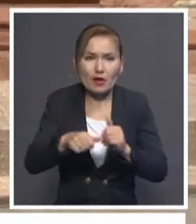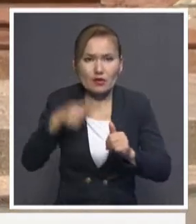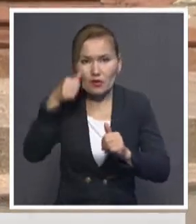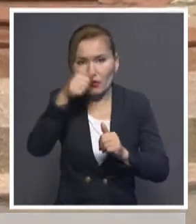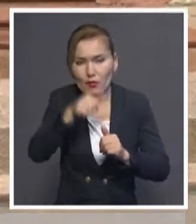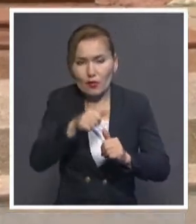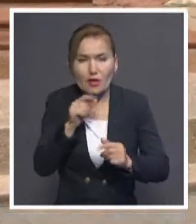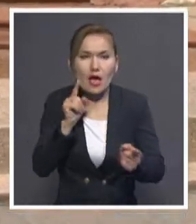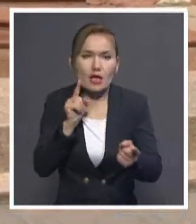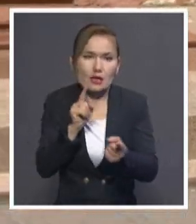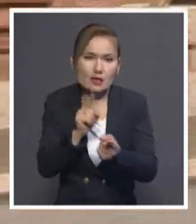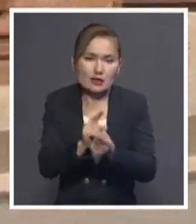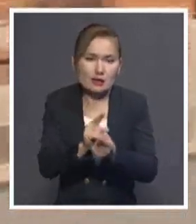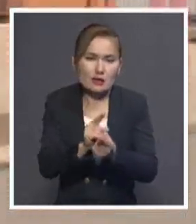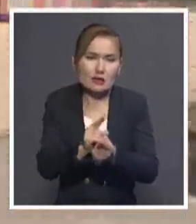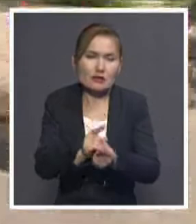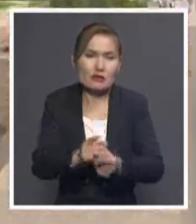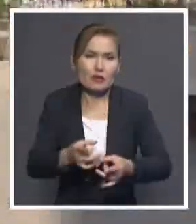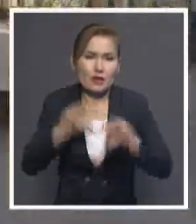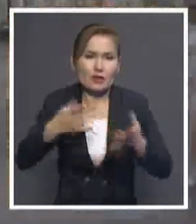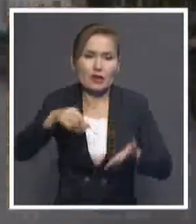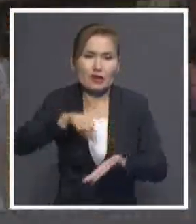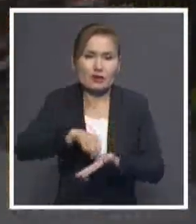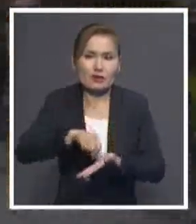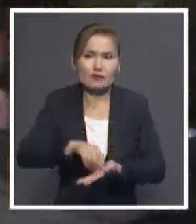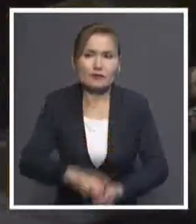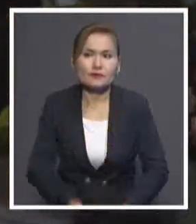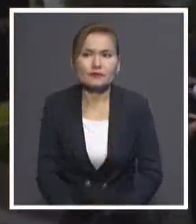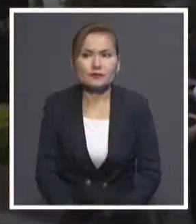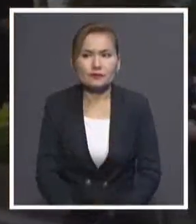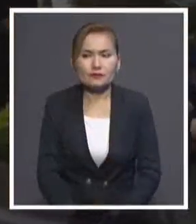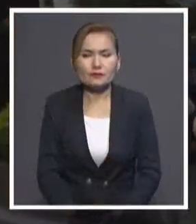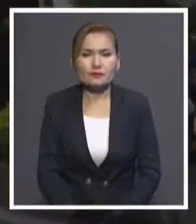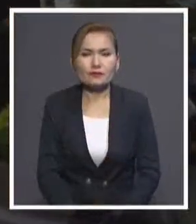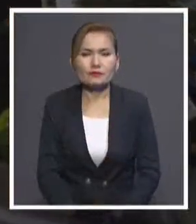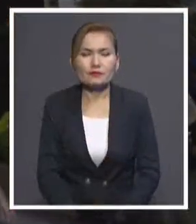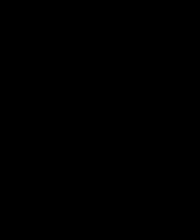айналдырған. Бақытжан Омар, Дархан Әлібек, Қазақстан ұлттық телеарнасы, Омбы қаласынан.